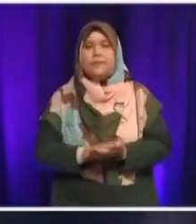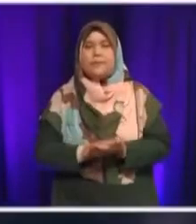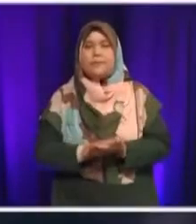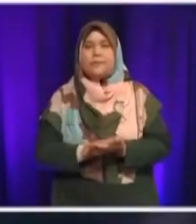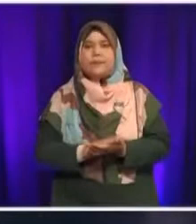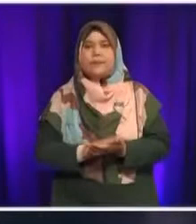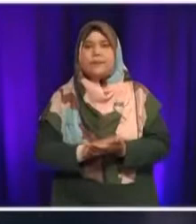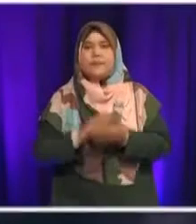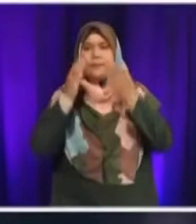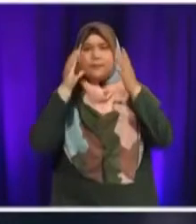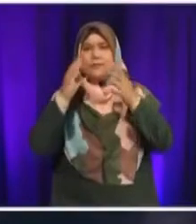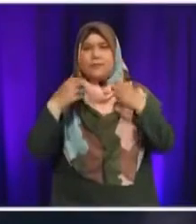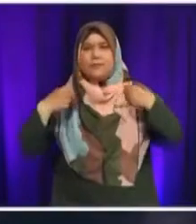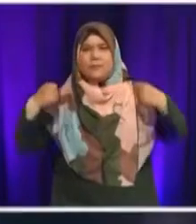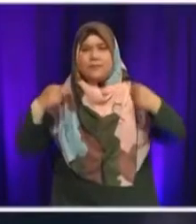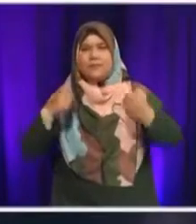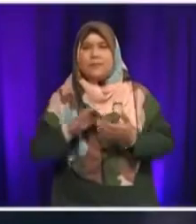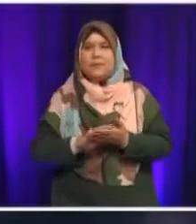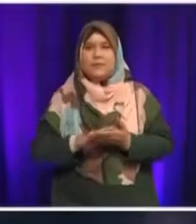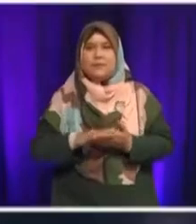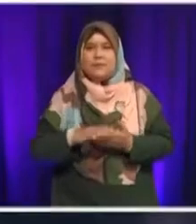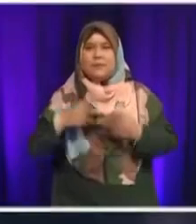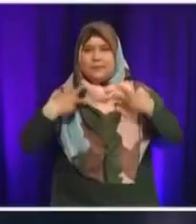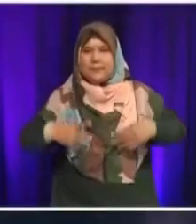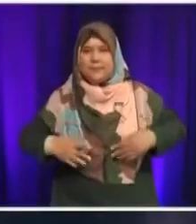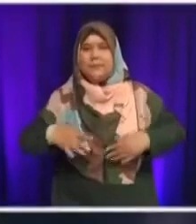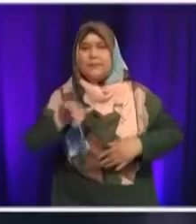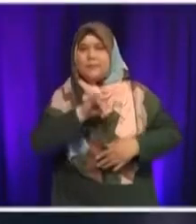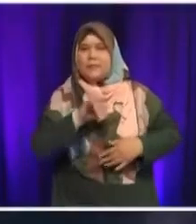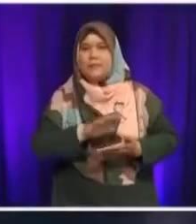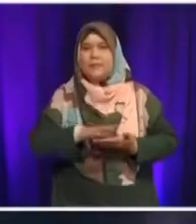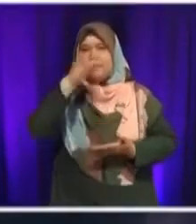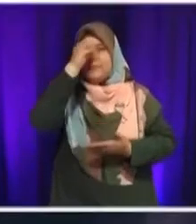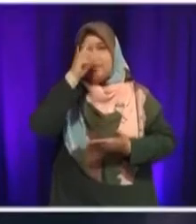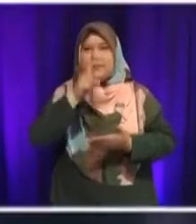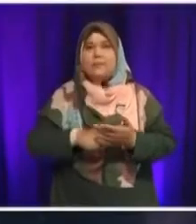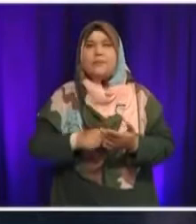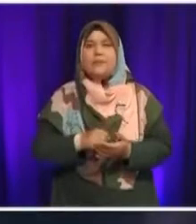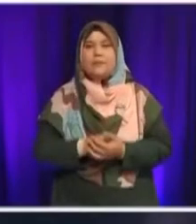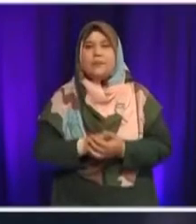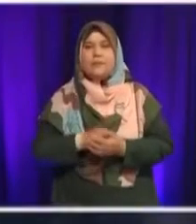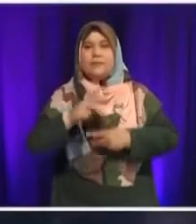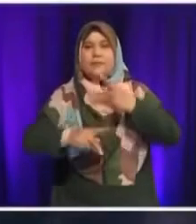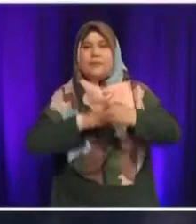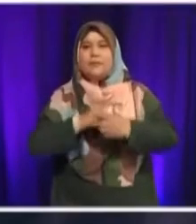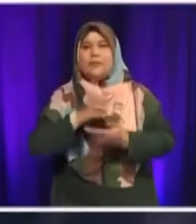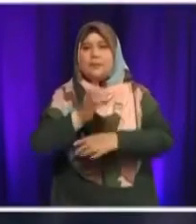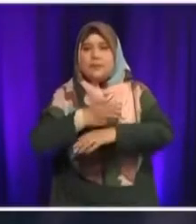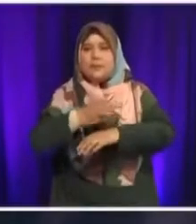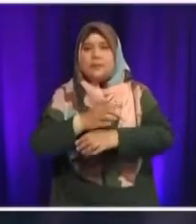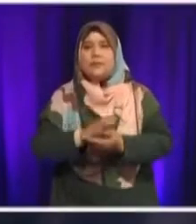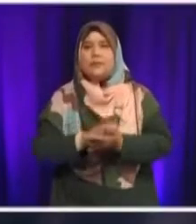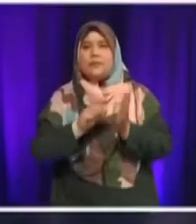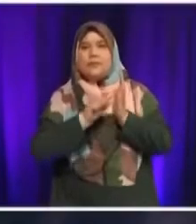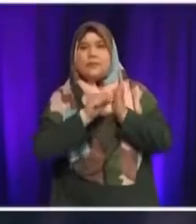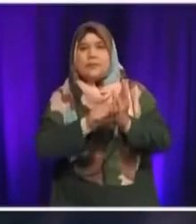bertenaga dan kita nampak pakainya cuma kita akan belajar memproses cokelat baik